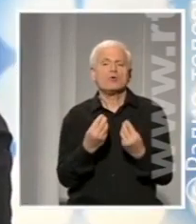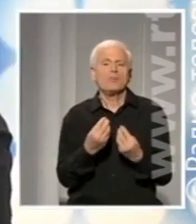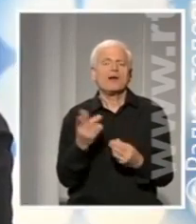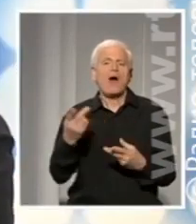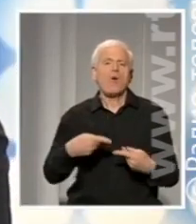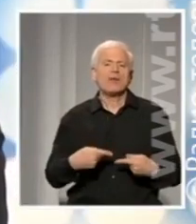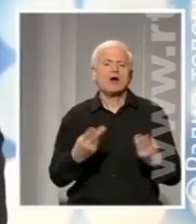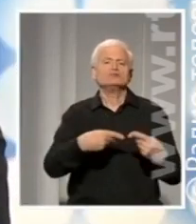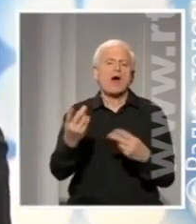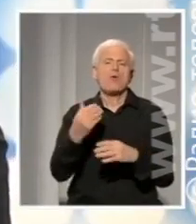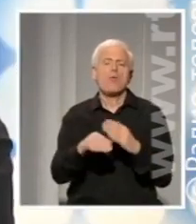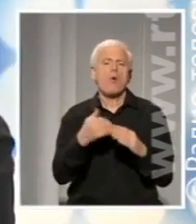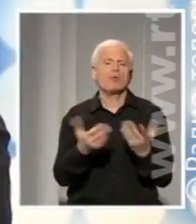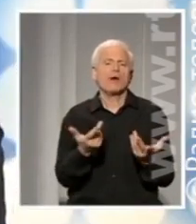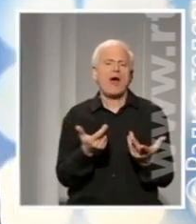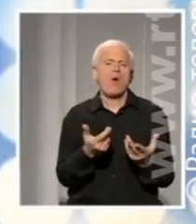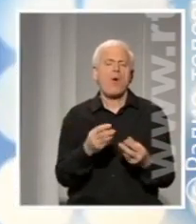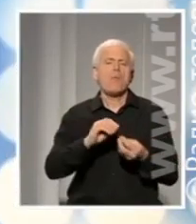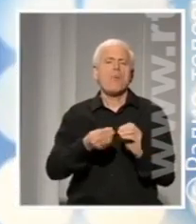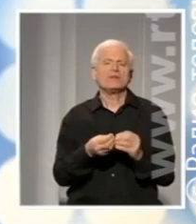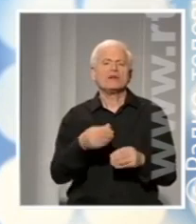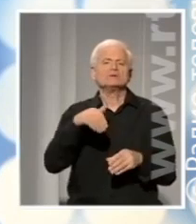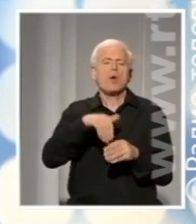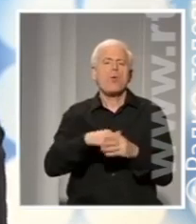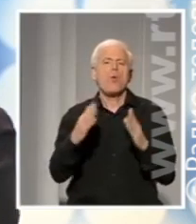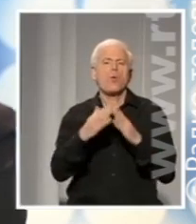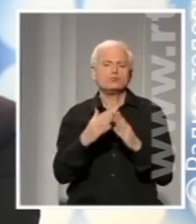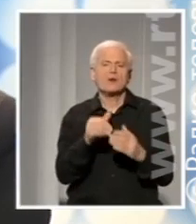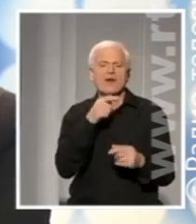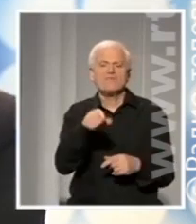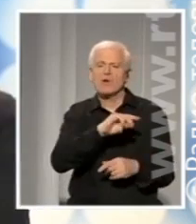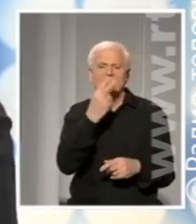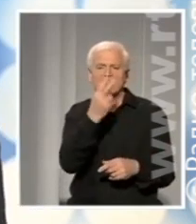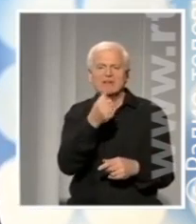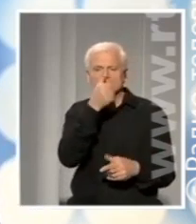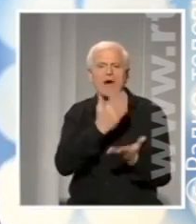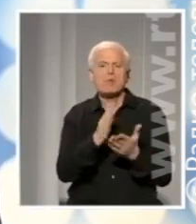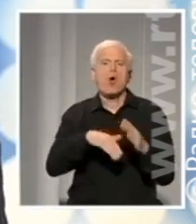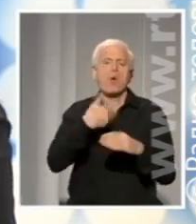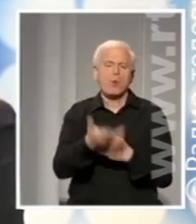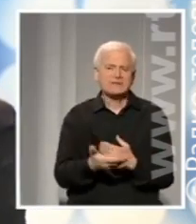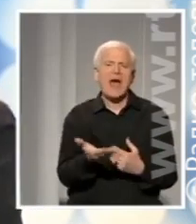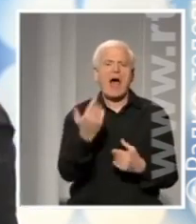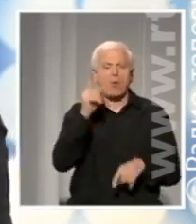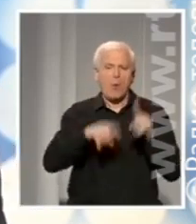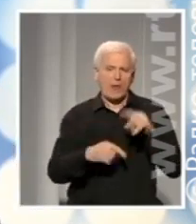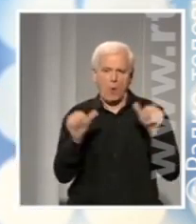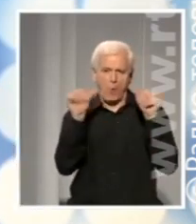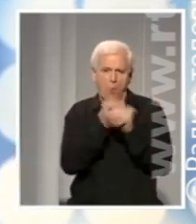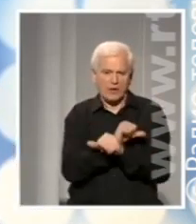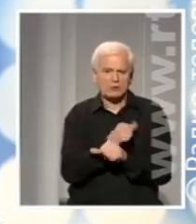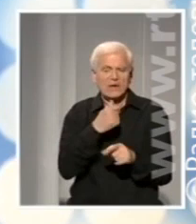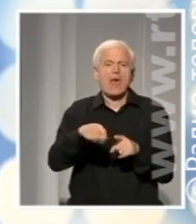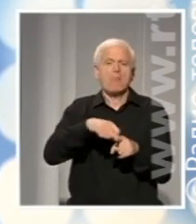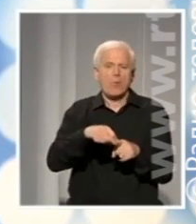klipova koji su, da kažemo, montirani u kućnoj radinosti, pa vi tu ne vidite šta je bilo posle toga. Ako je neko pogrešio i ispravio